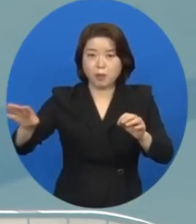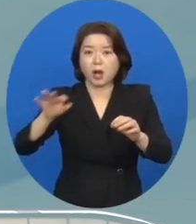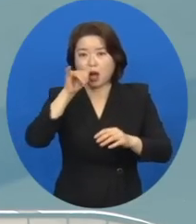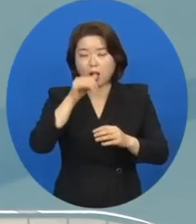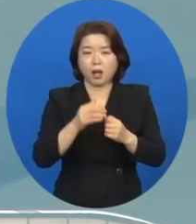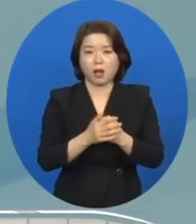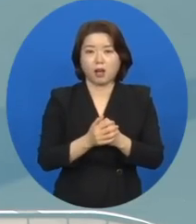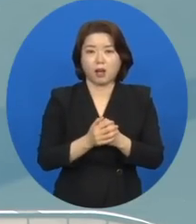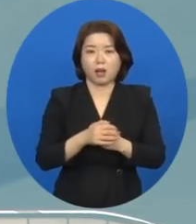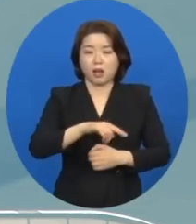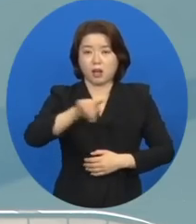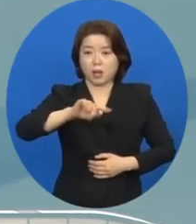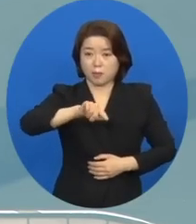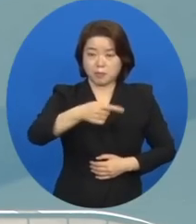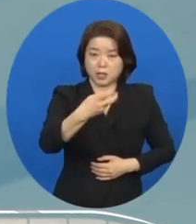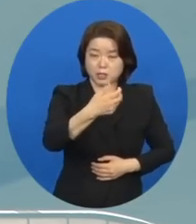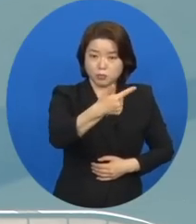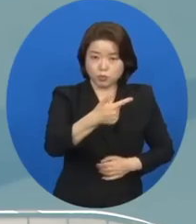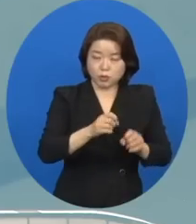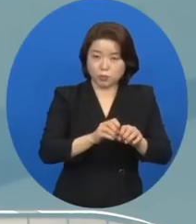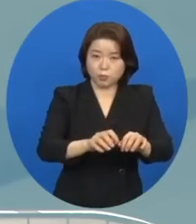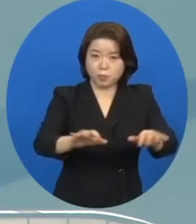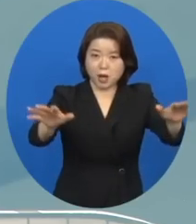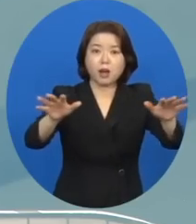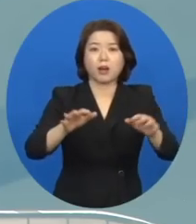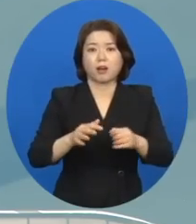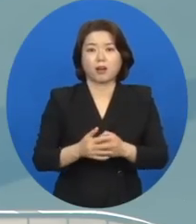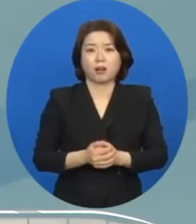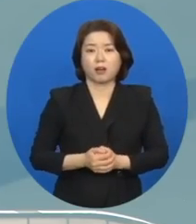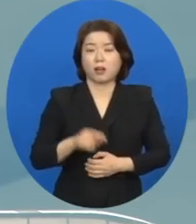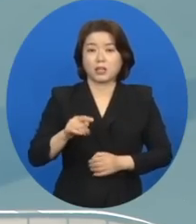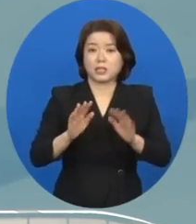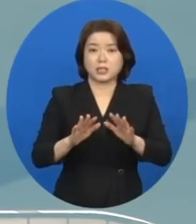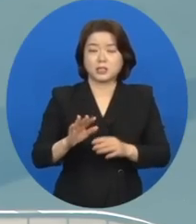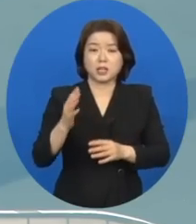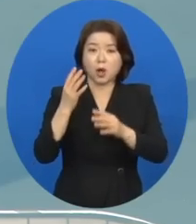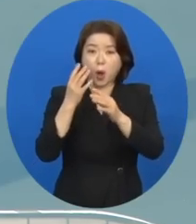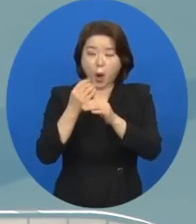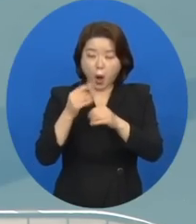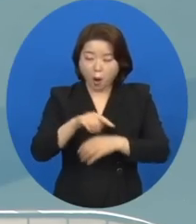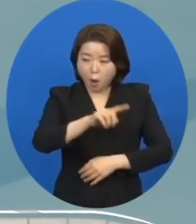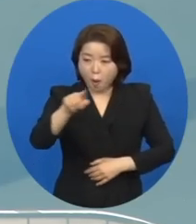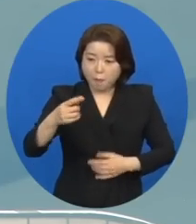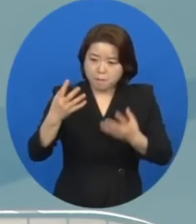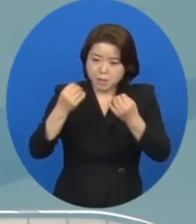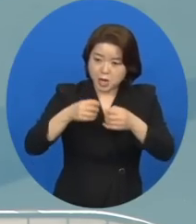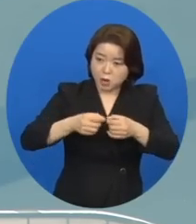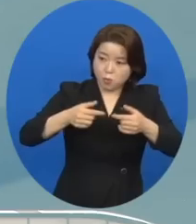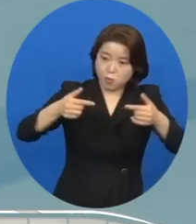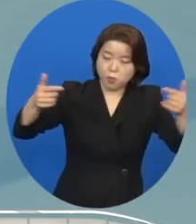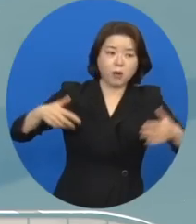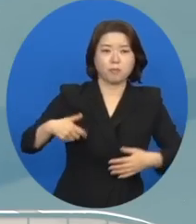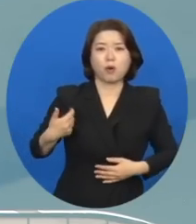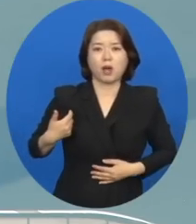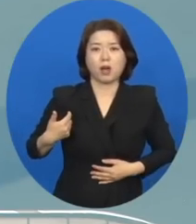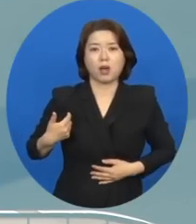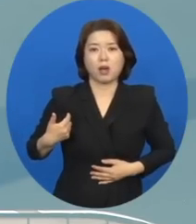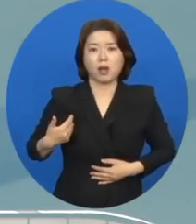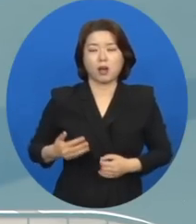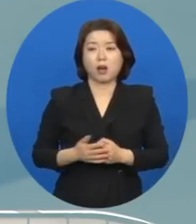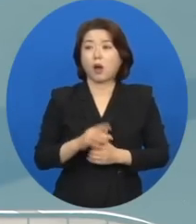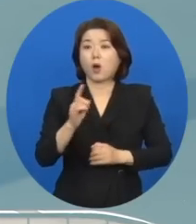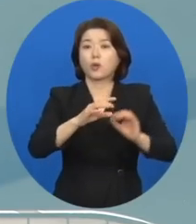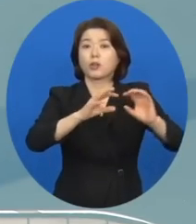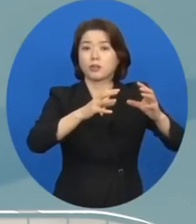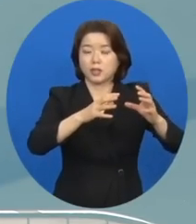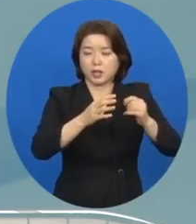확산이 되고 126개로 확산이 되고 이제는 얼마나 많은 교회가 되는지 알 수가 없답니다. 어떤